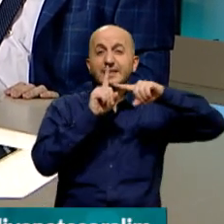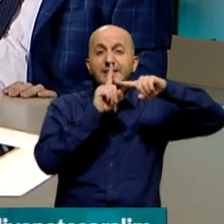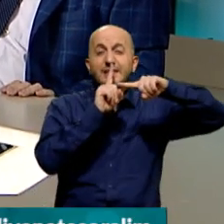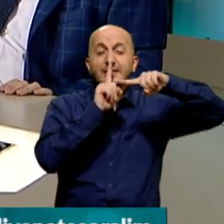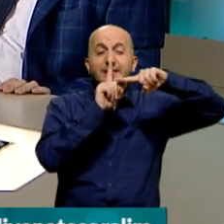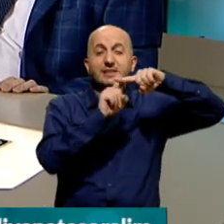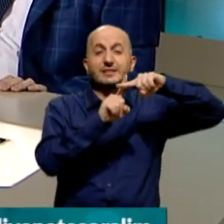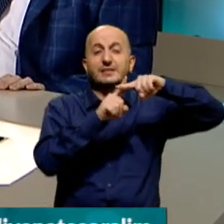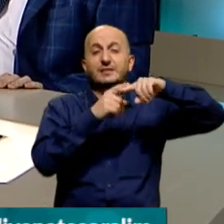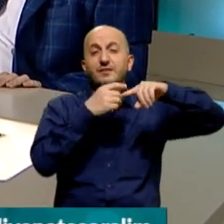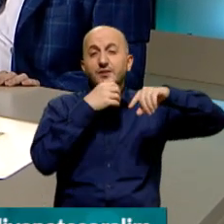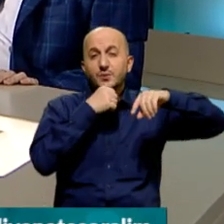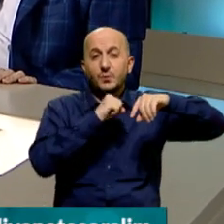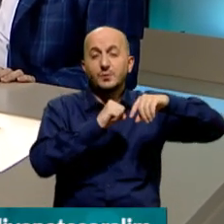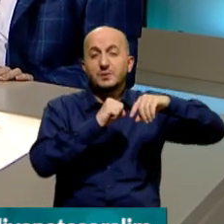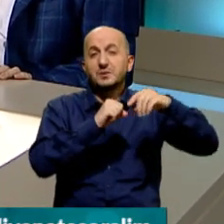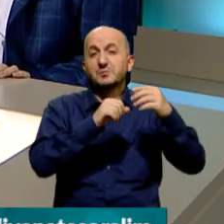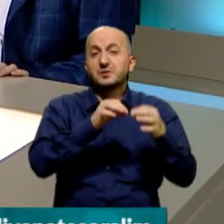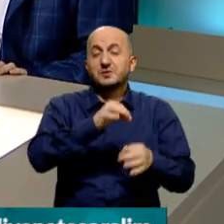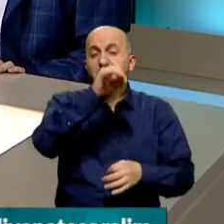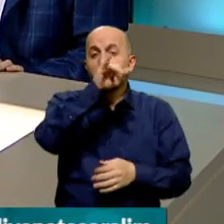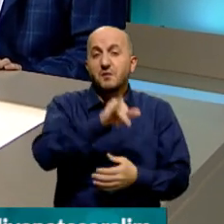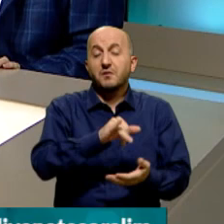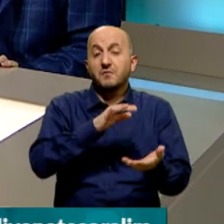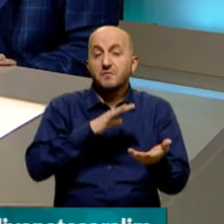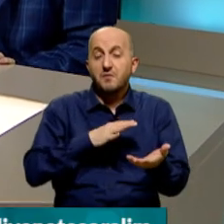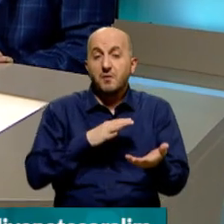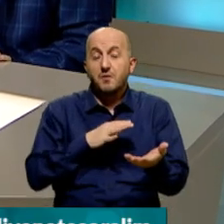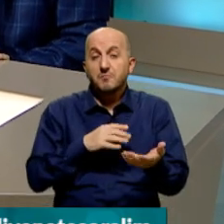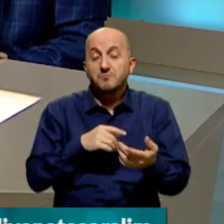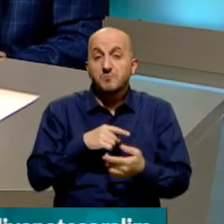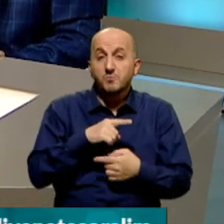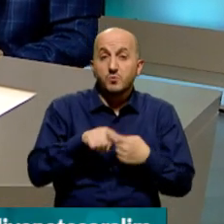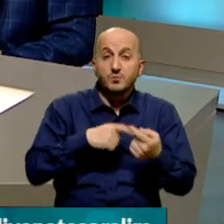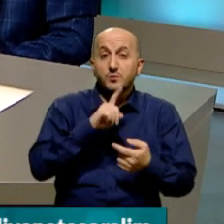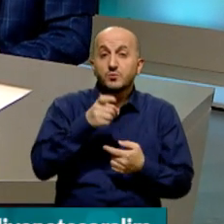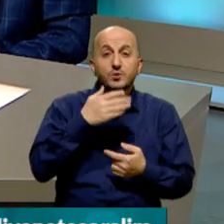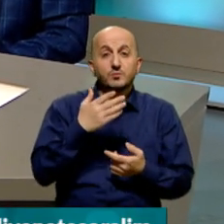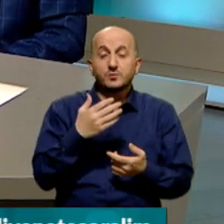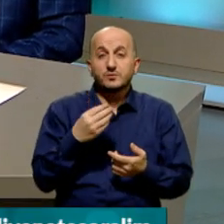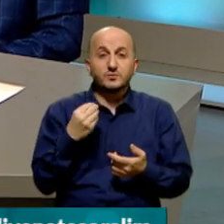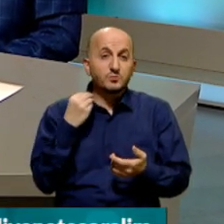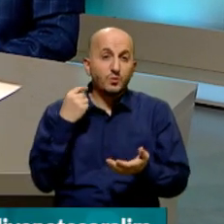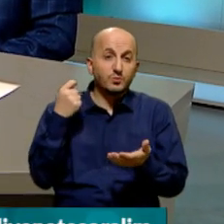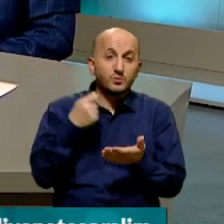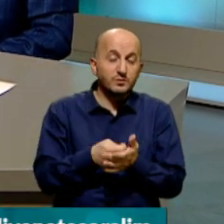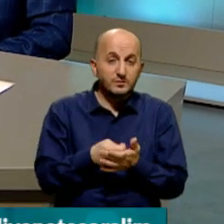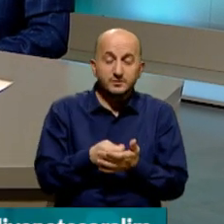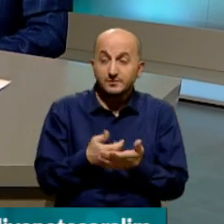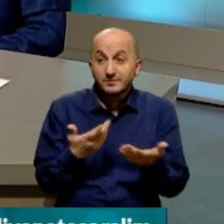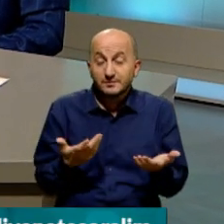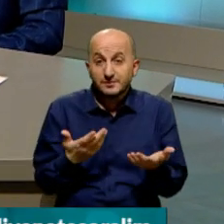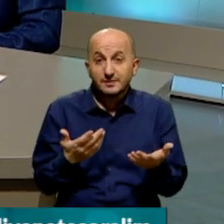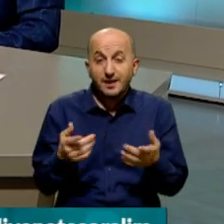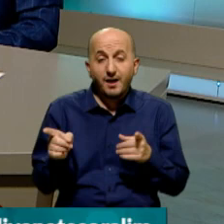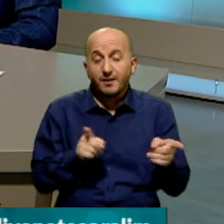hakkı var. Hiçbir şekilde ulaşamıyoruz. Varislerini de bulamıyoruz. Ne yapacağız? Nasıl ödeyeceğiz bu hakkı? Dediği şekilde yaparız. Herhangi bir